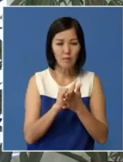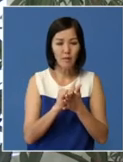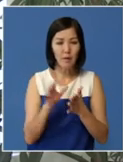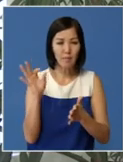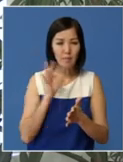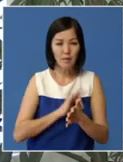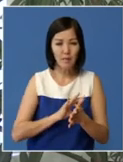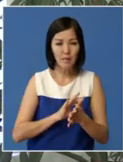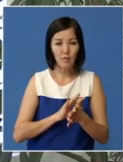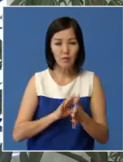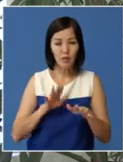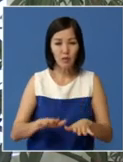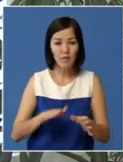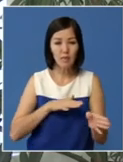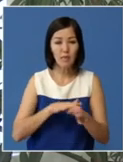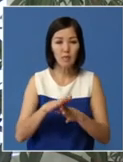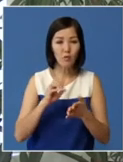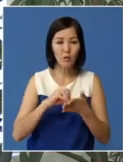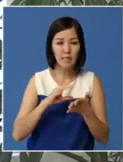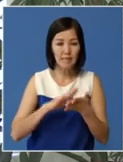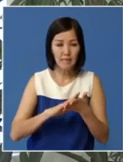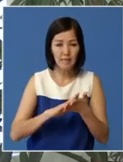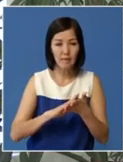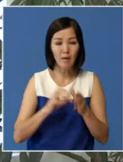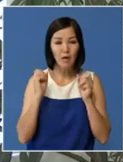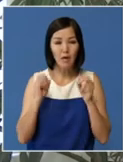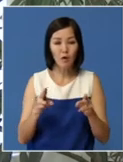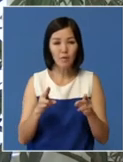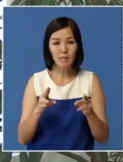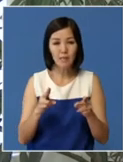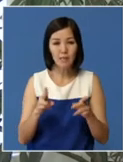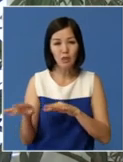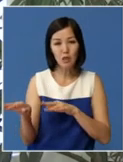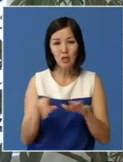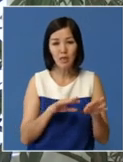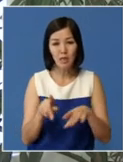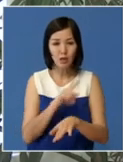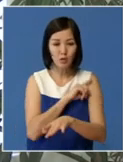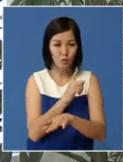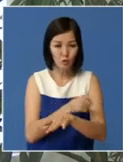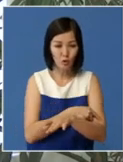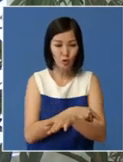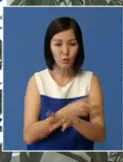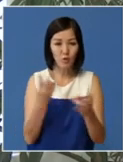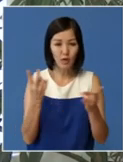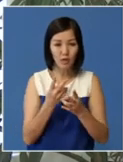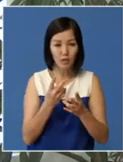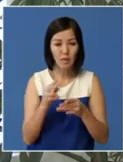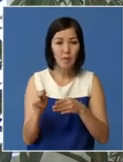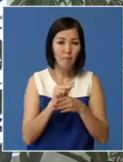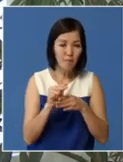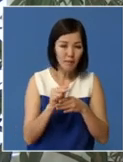жергілікті атқару органдарға тіркеліп, оның қауіпсіздік саласындағы жағдайларын жасап, мысалы, монтаж